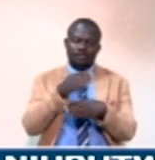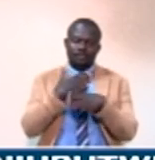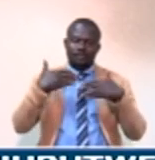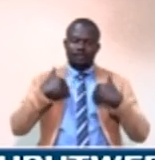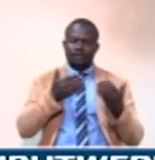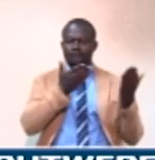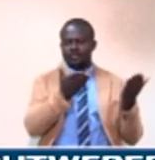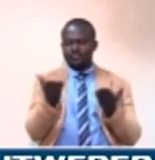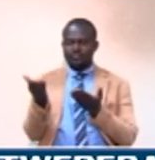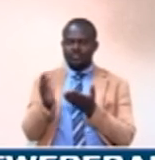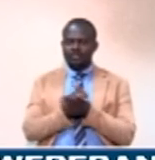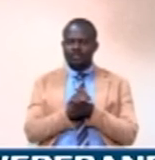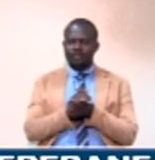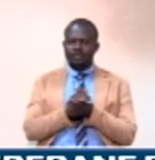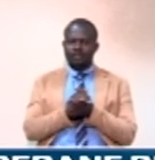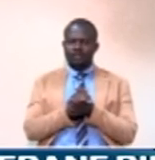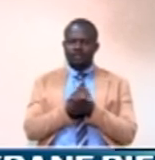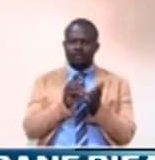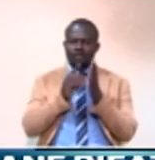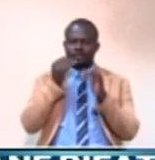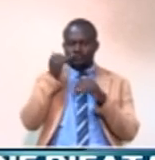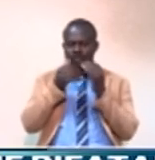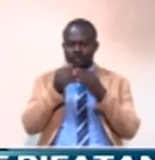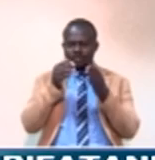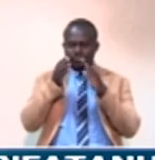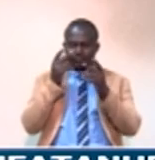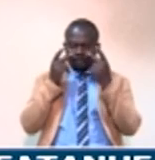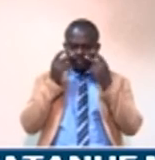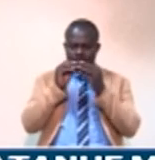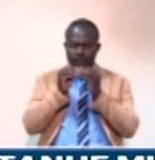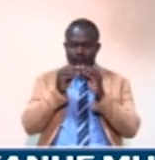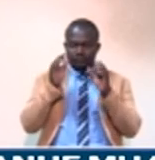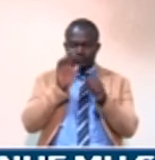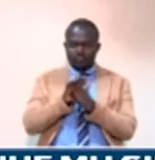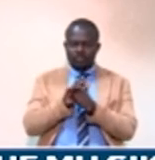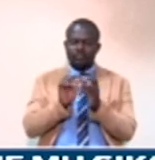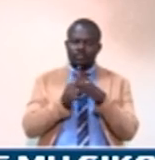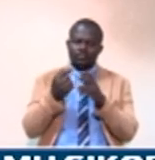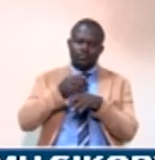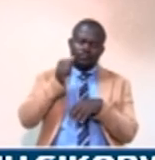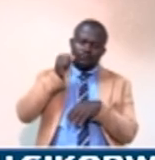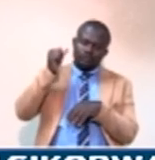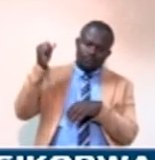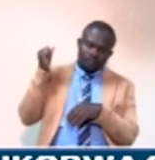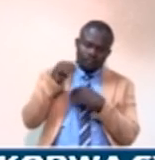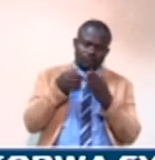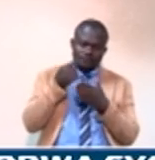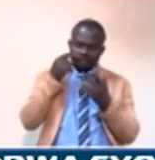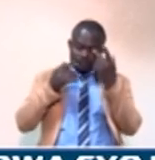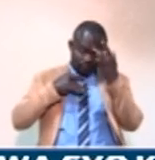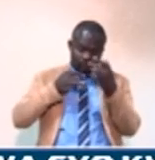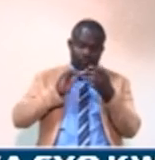Minisante. Tubahaye ikaze. Murakoze cyane. Dr. Iyo umuntu arebye turi kubona imibare myinshi, wenda duhere ku munsi w'ejo twabonye abarwayi bashya